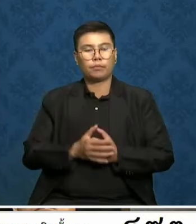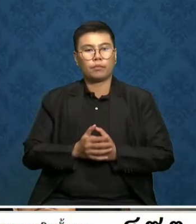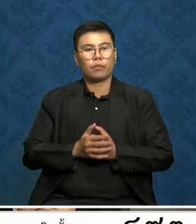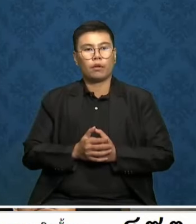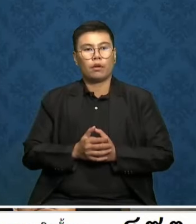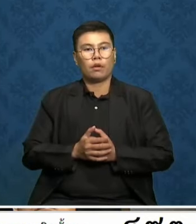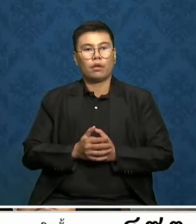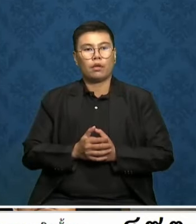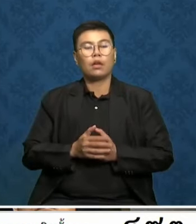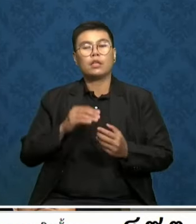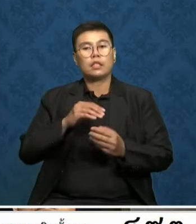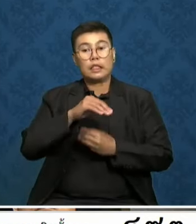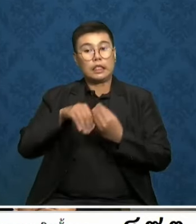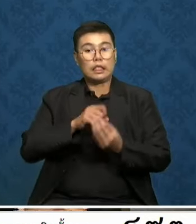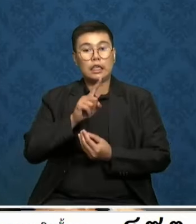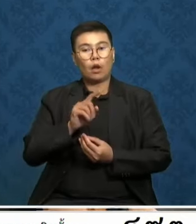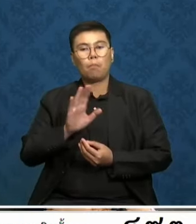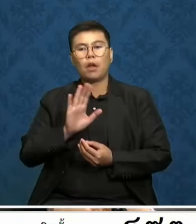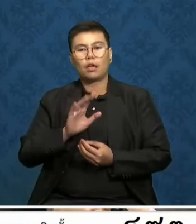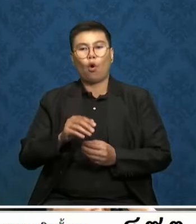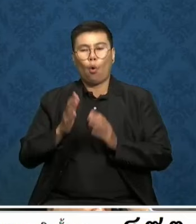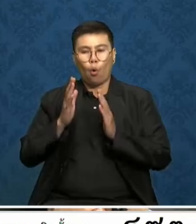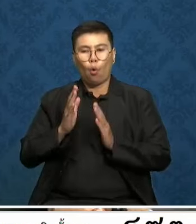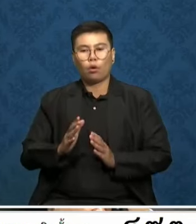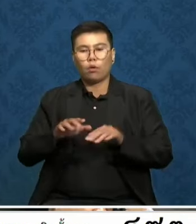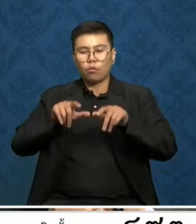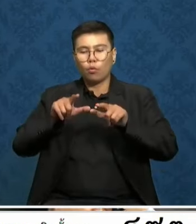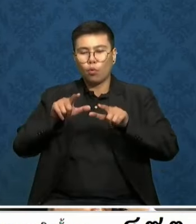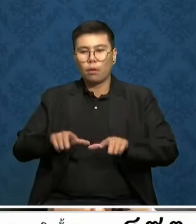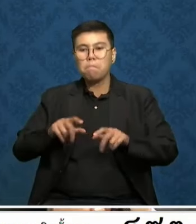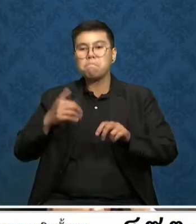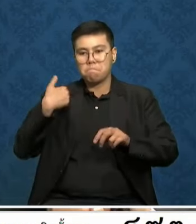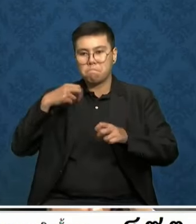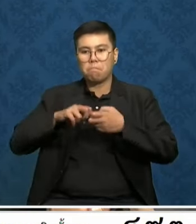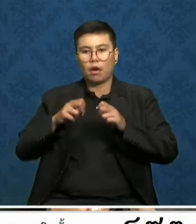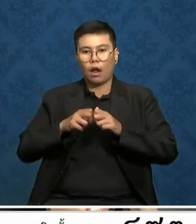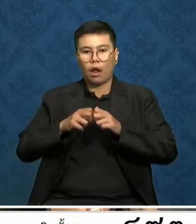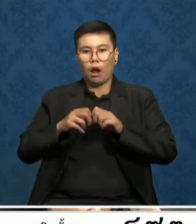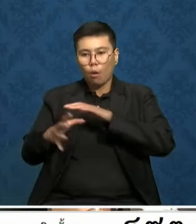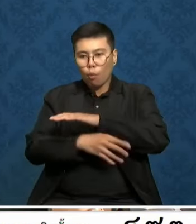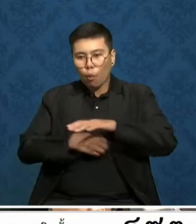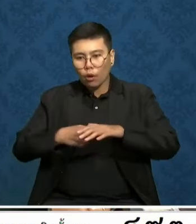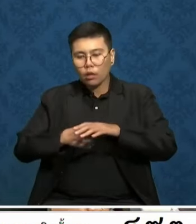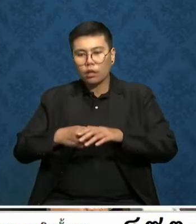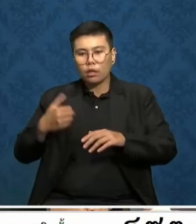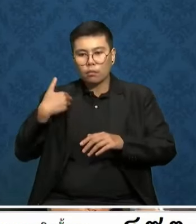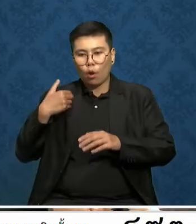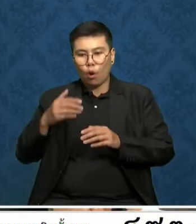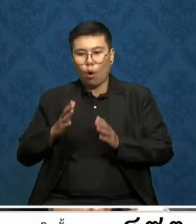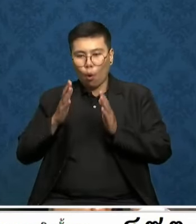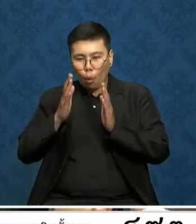ใช่เรียกแค่เศรษฐกิจอย่างเดียวครับพอคนน้อยลงเรื่อยๆเนี่ยปัญหาอาชญากรรมก็เยอะขึ้นด้วยพื้นที่มันก็เปี่ยวลงเปี่ยวล